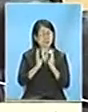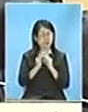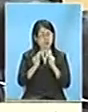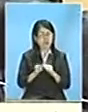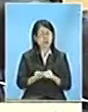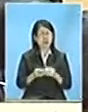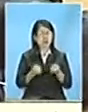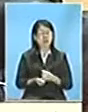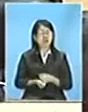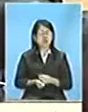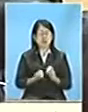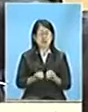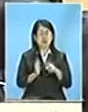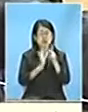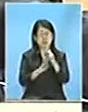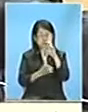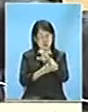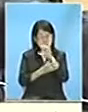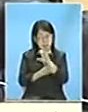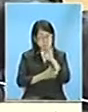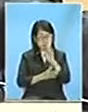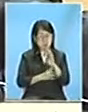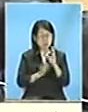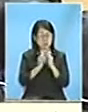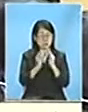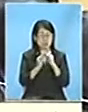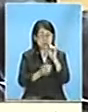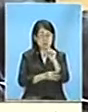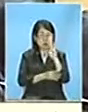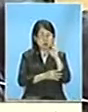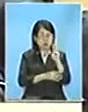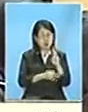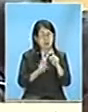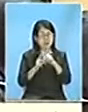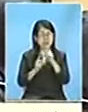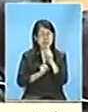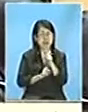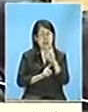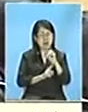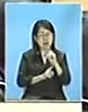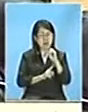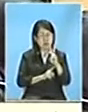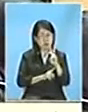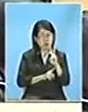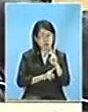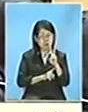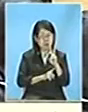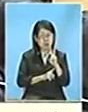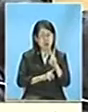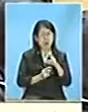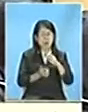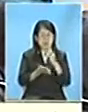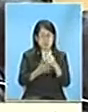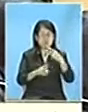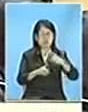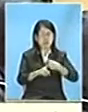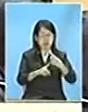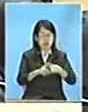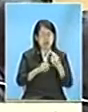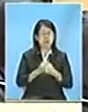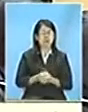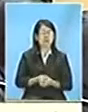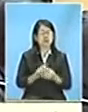ใช้ข้อบังคับการประชุมวุฒิสภาพ.ศ. 2551ข้อ152บางส่วนเป็นการชั่วคราวเฉพาะกรณีและ